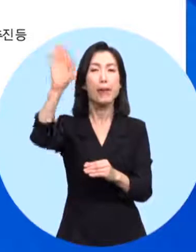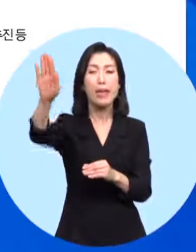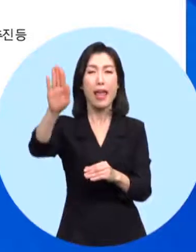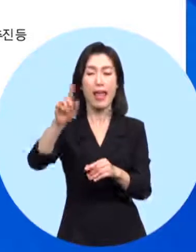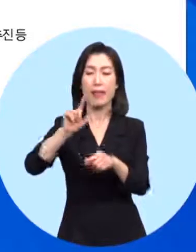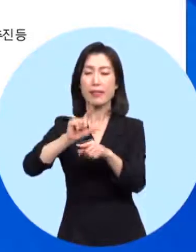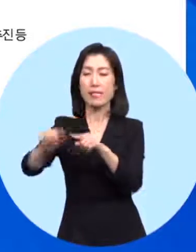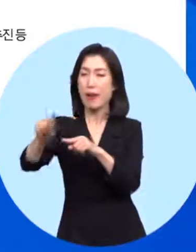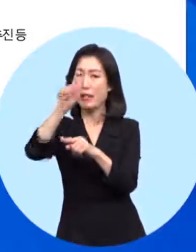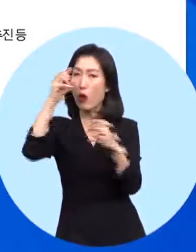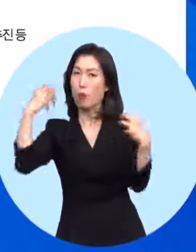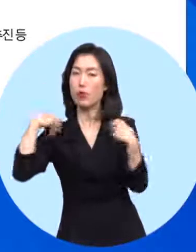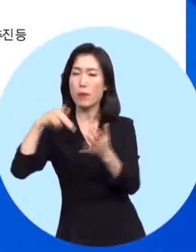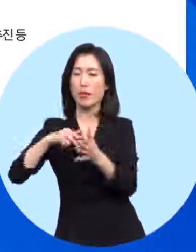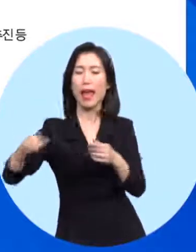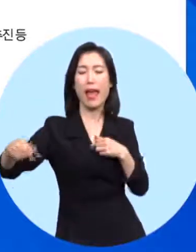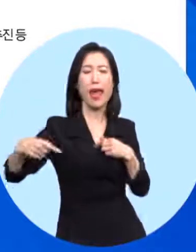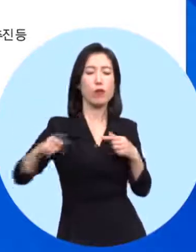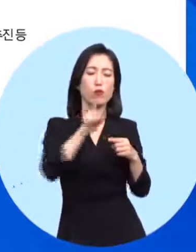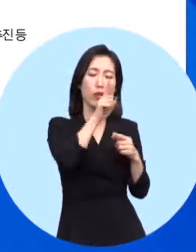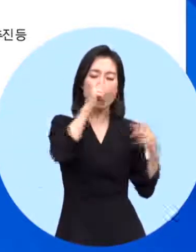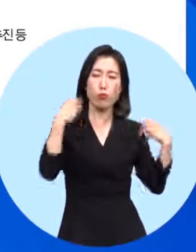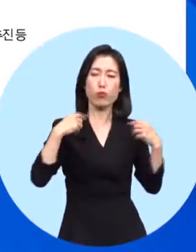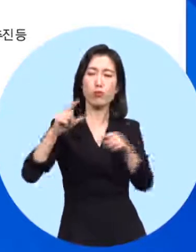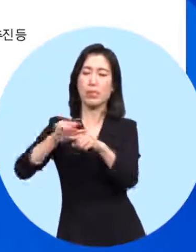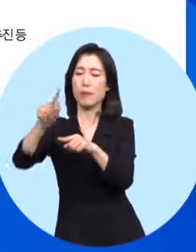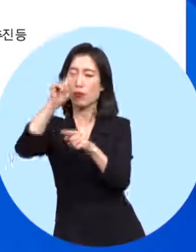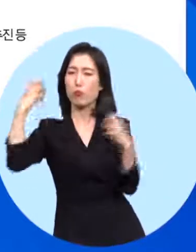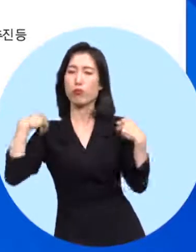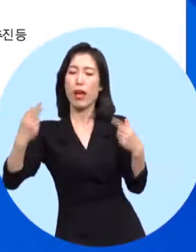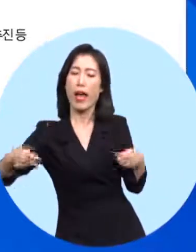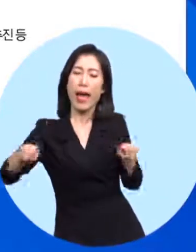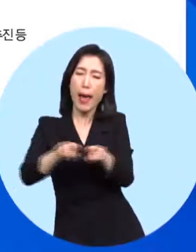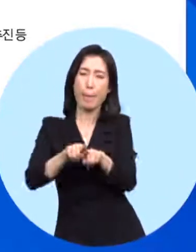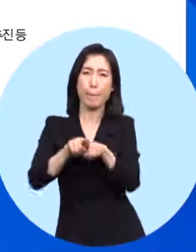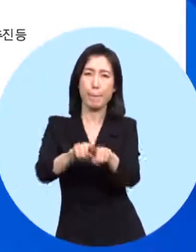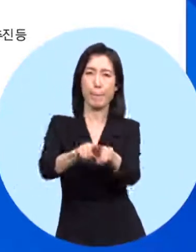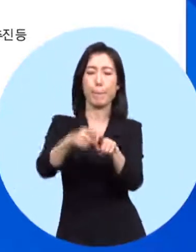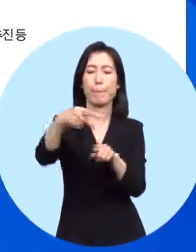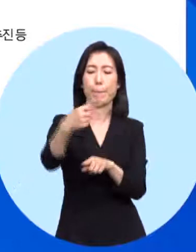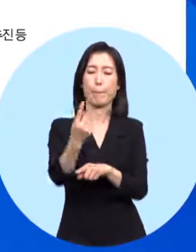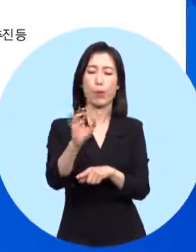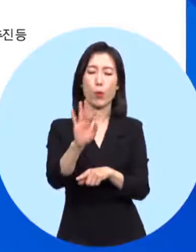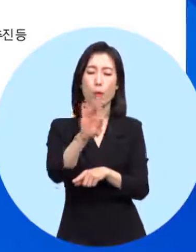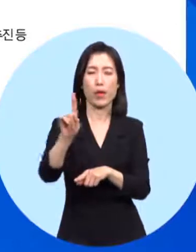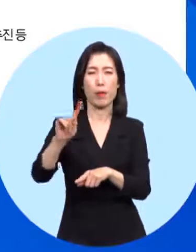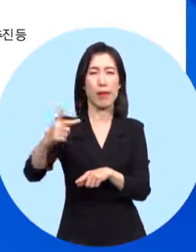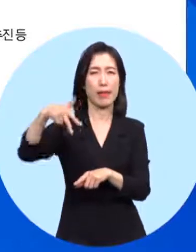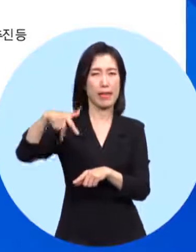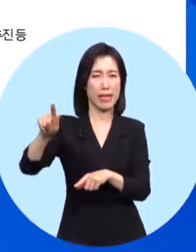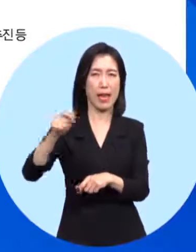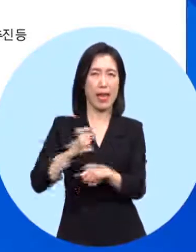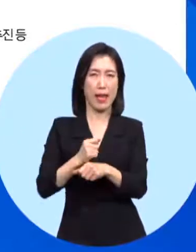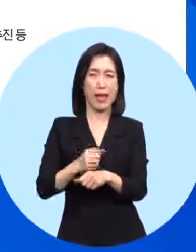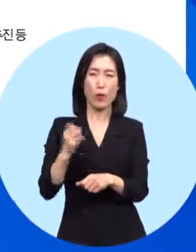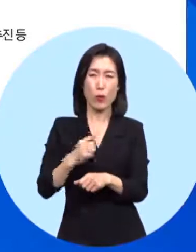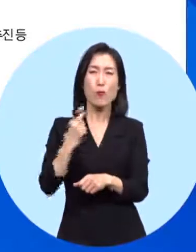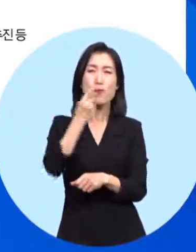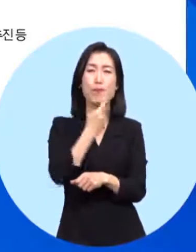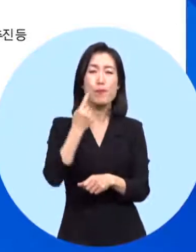지방자치는 동반자적 관계를 구축하는 것이다 하는 게 3번째 특징이고요. 그다음에 목표에 그치지 않고 실행이